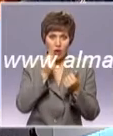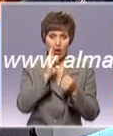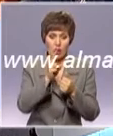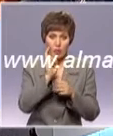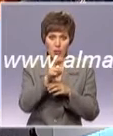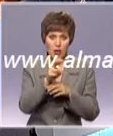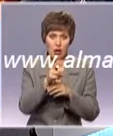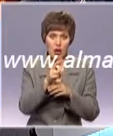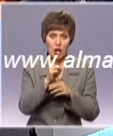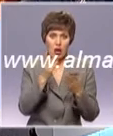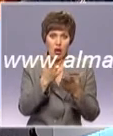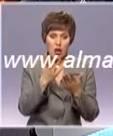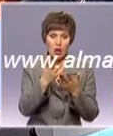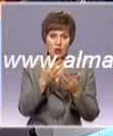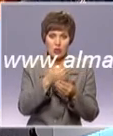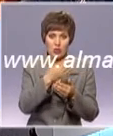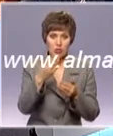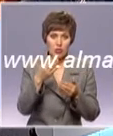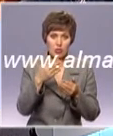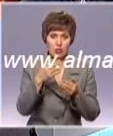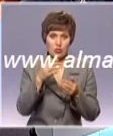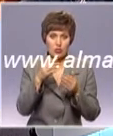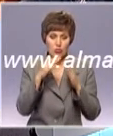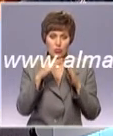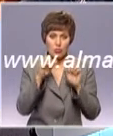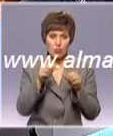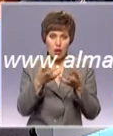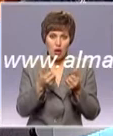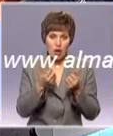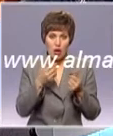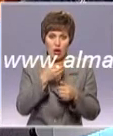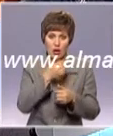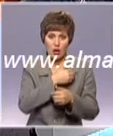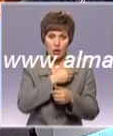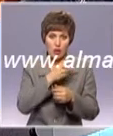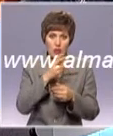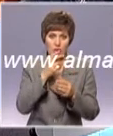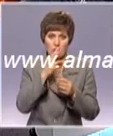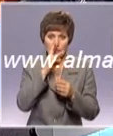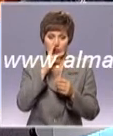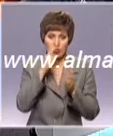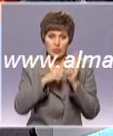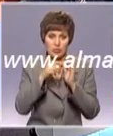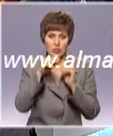қалай істерге ұяланбай, қалай болады солар білейін деп едім. Зарплатам 7000 теңге.